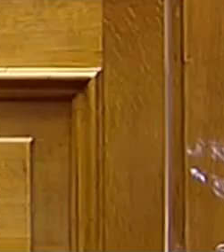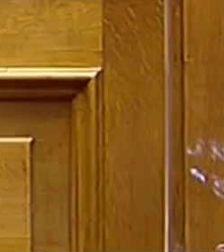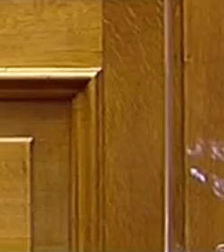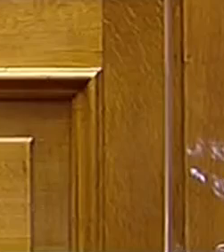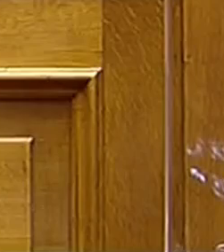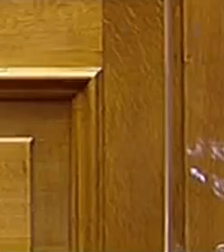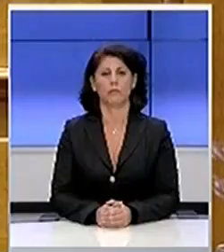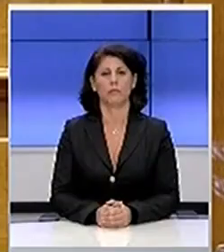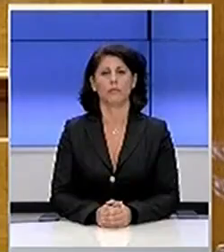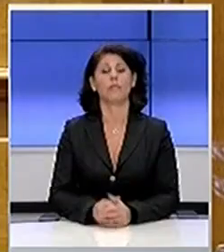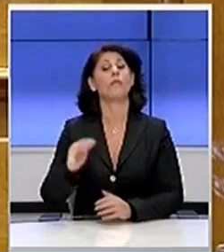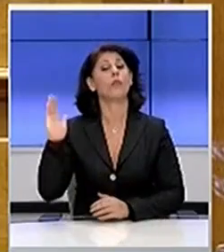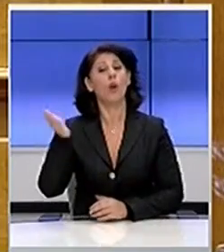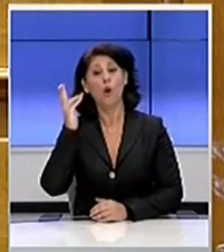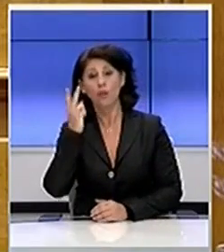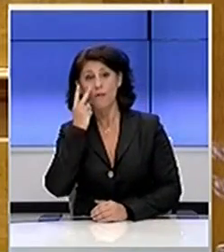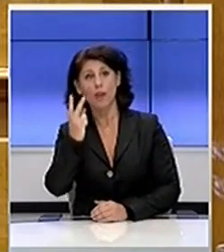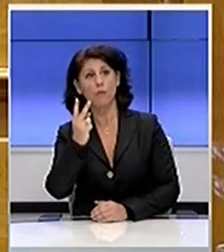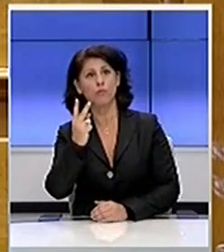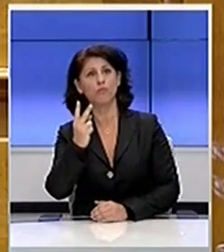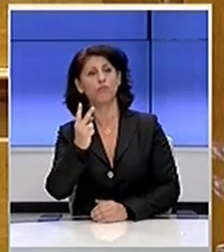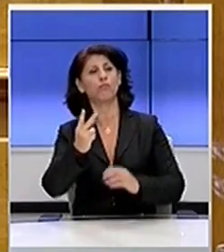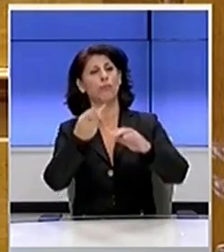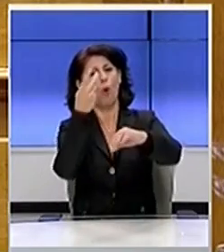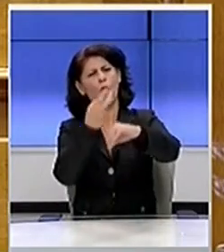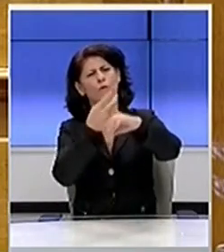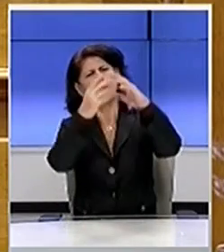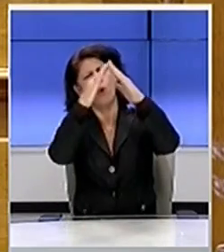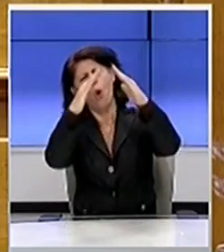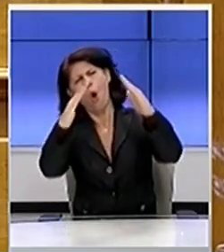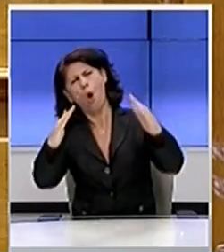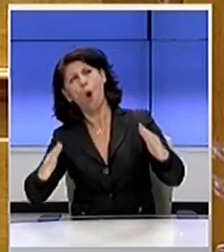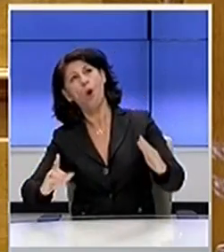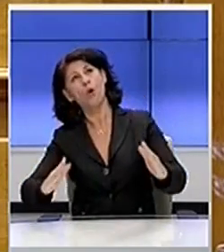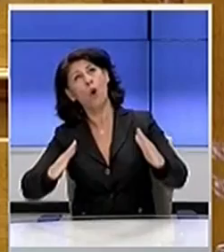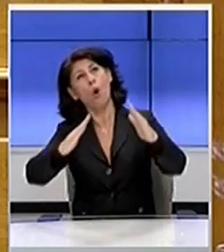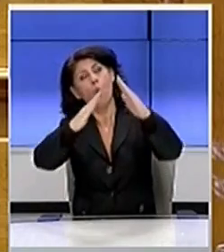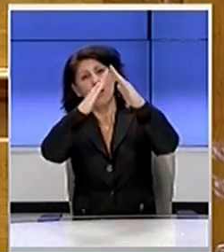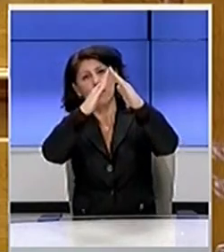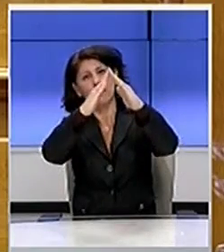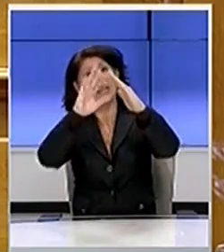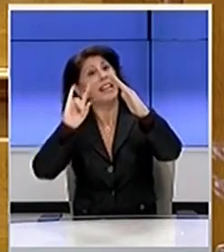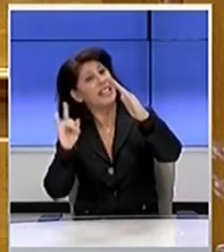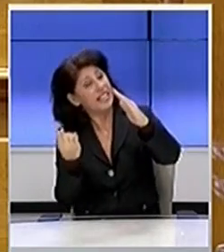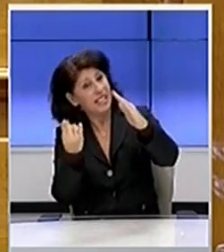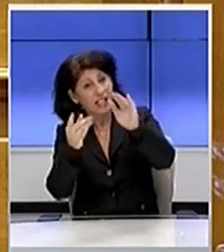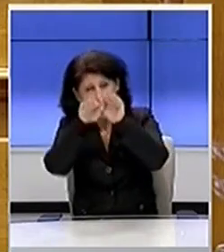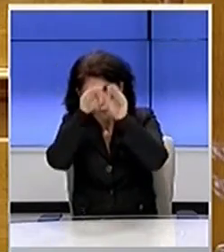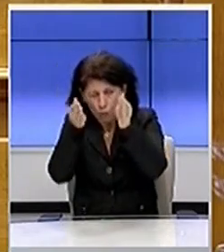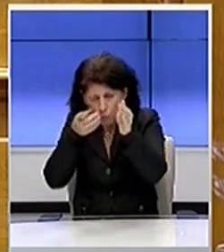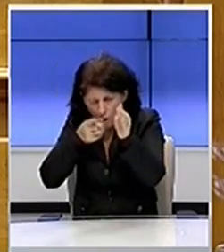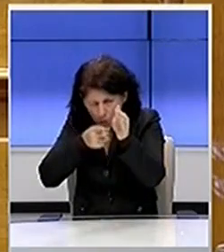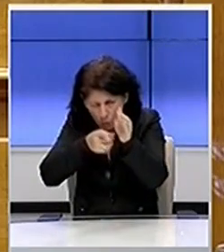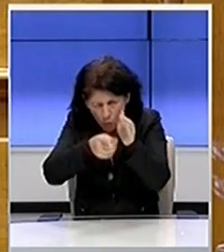Όταν βλέπουμε την κορυφή του βουνού, το φως στην άκρη του τούνελ, όπως θέλετε πείτε το, μπορούμε να αντιδράσουμε ψυχολογικά με δύο διαφορετικούς